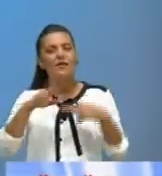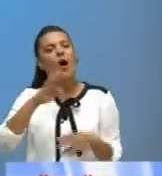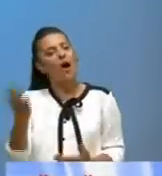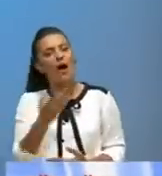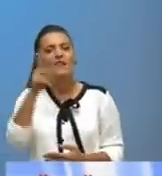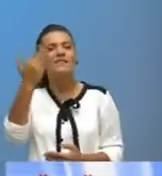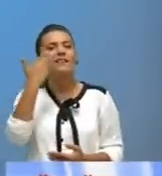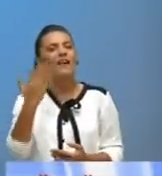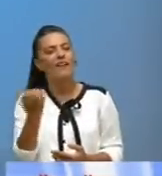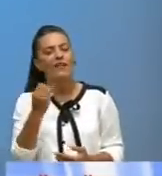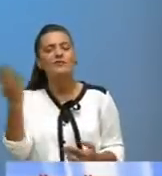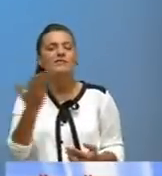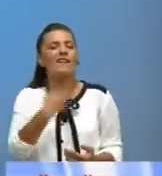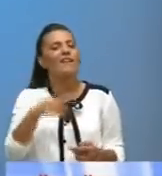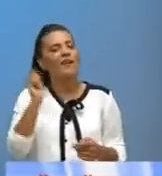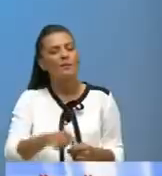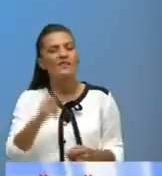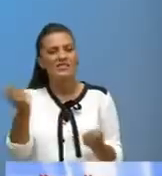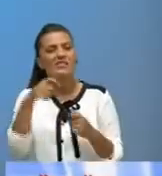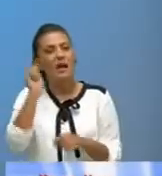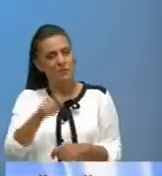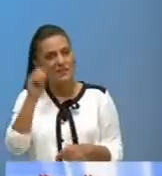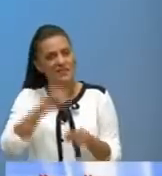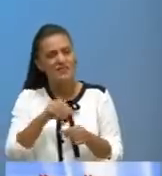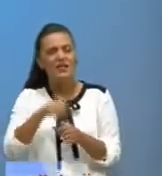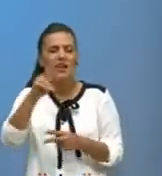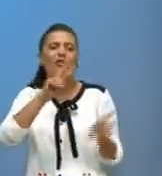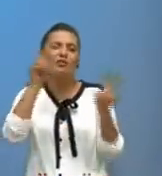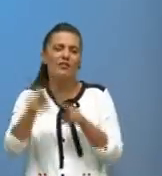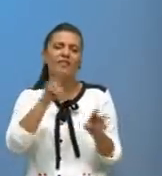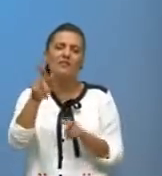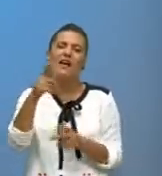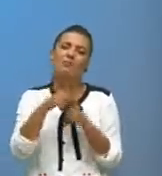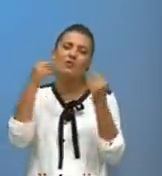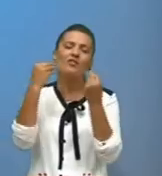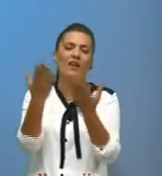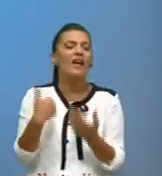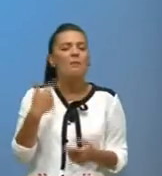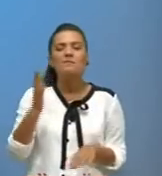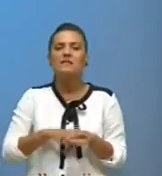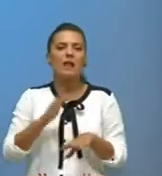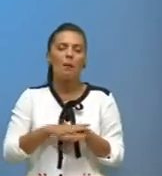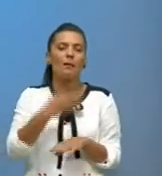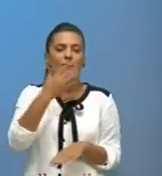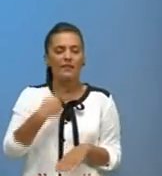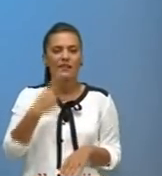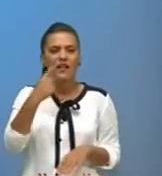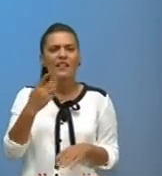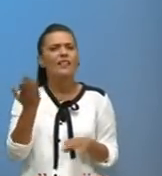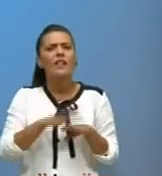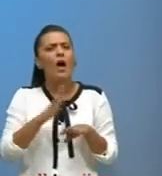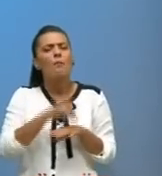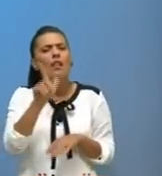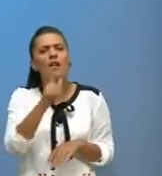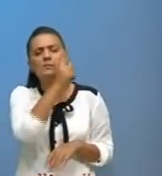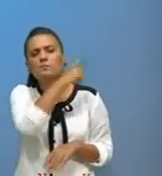tabii keyif aldığınız, çok severek yaptığınız işi yaptığınız için rutin de size hoş ve keyifli geliyor ama ya bizler ne yapalım? Ne yapsınlar?